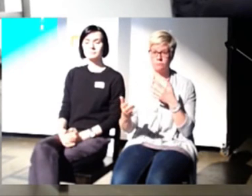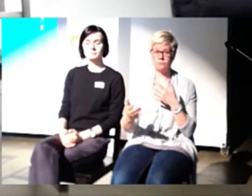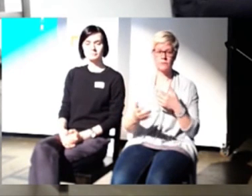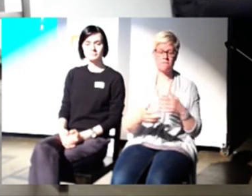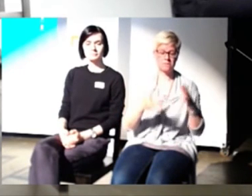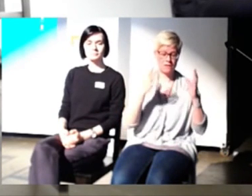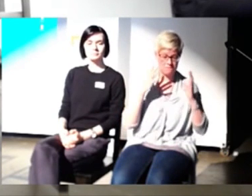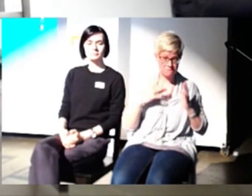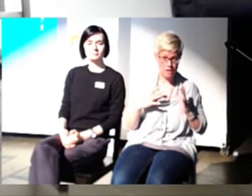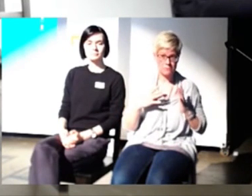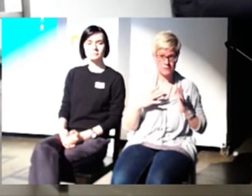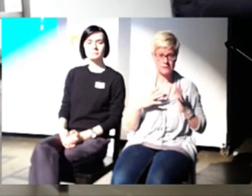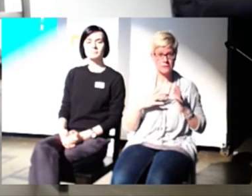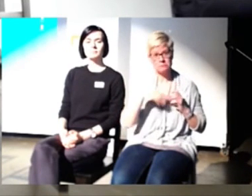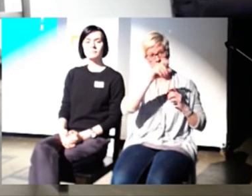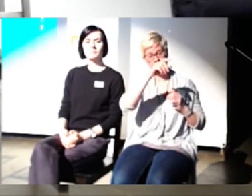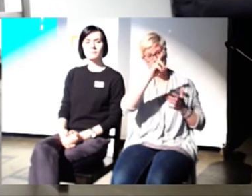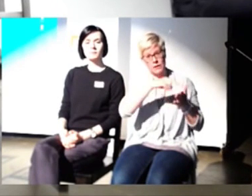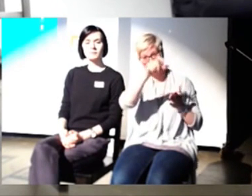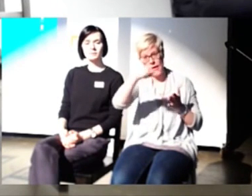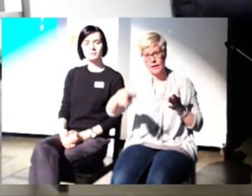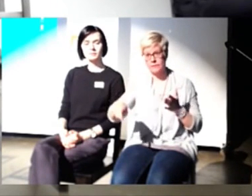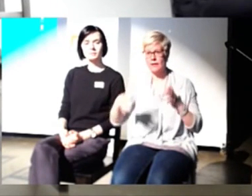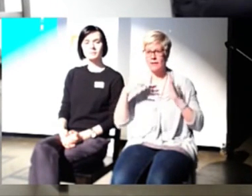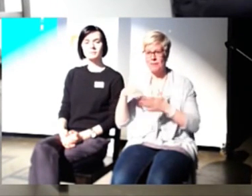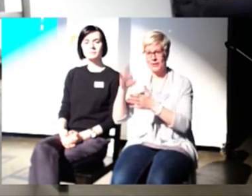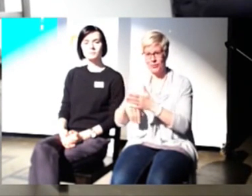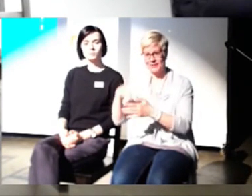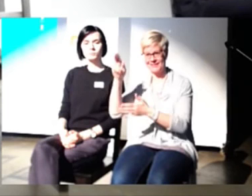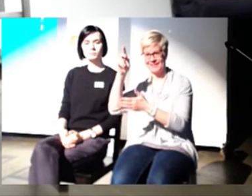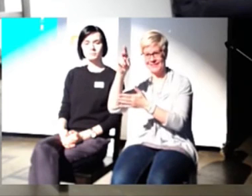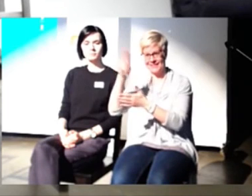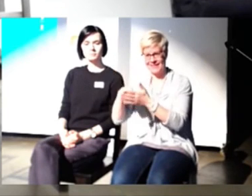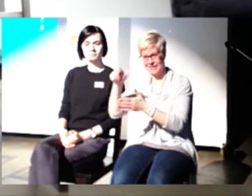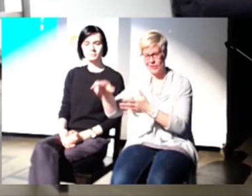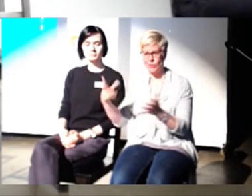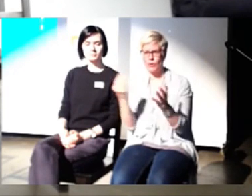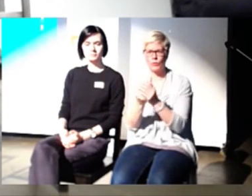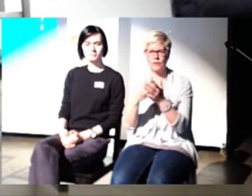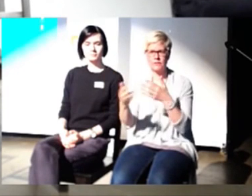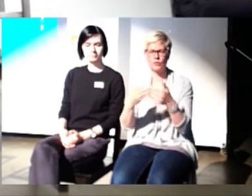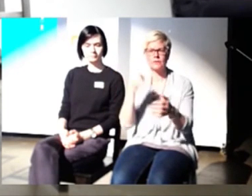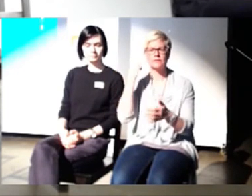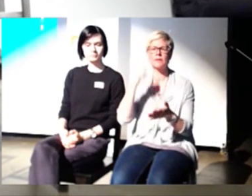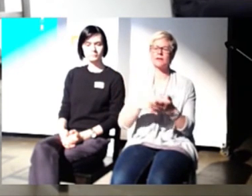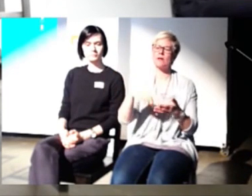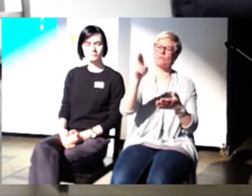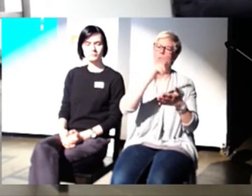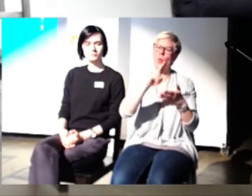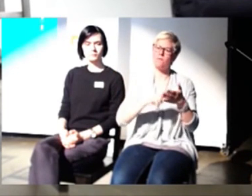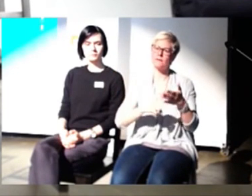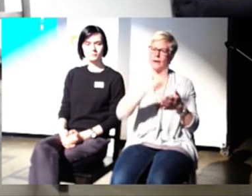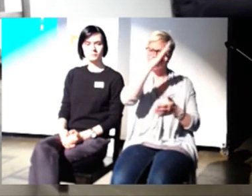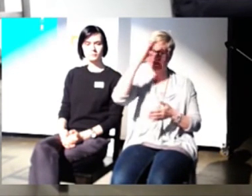ja vammaisten taiteilijoiden kanssa, niin jotain Kuvataideakatemian ja niin kuin vammaisen taiteilijan